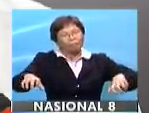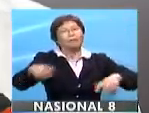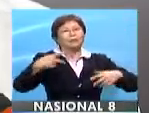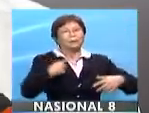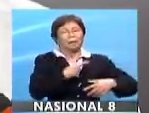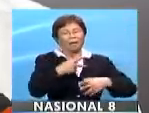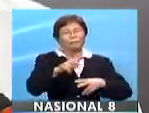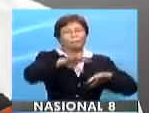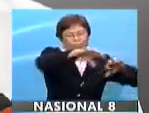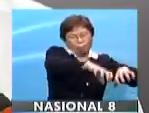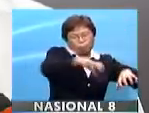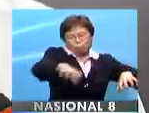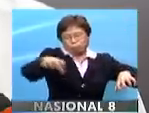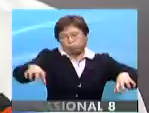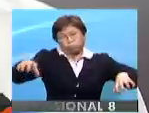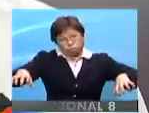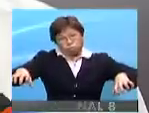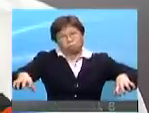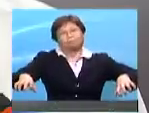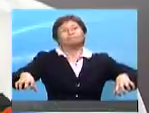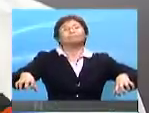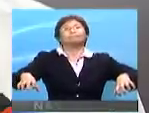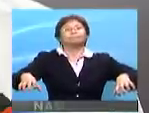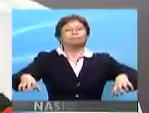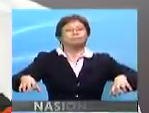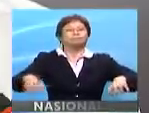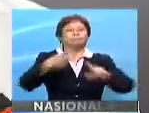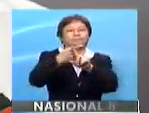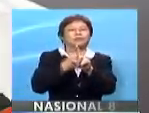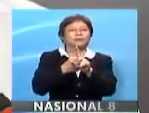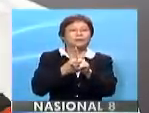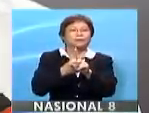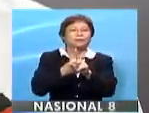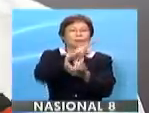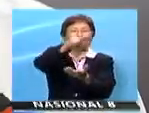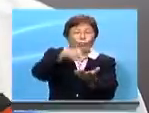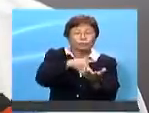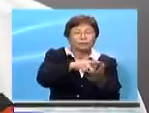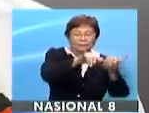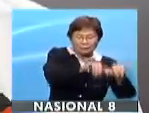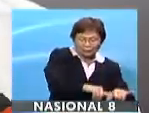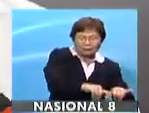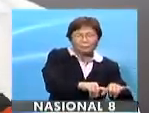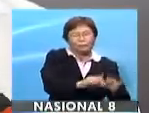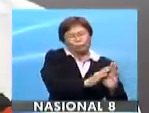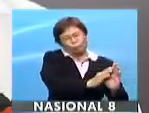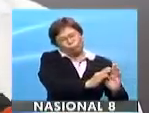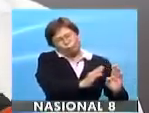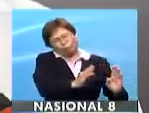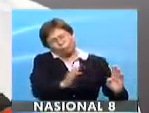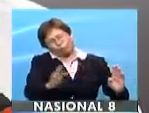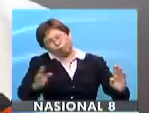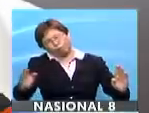peronda-peronda kita yang berada daripada pusat penginapan kita sepanjang perjalanan